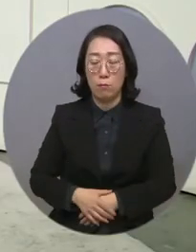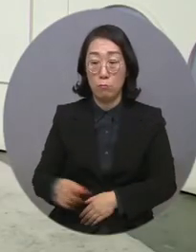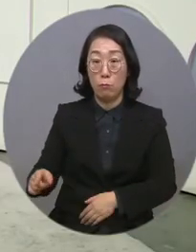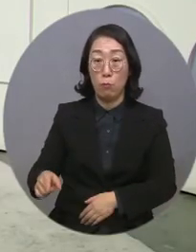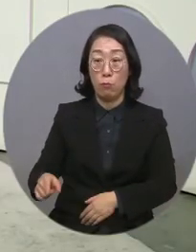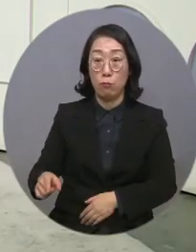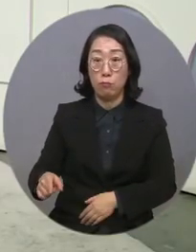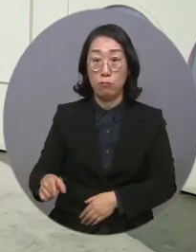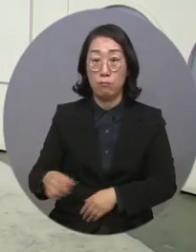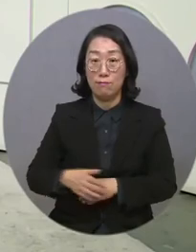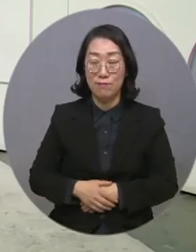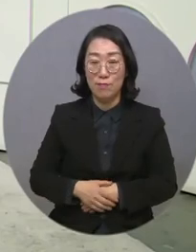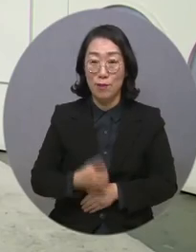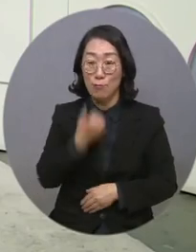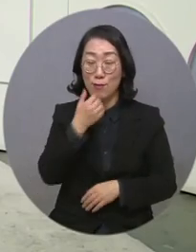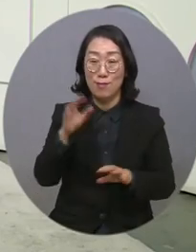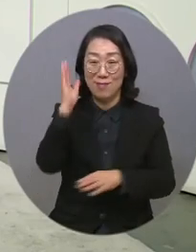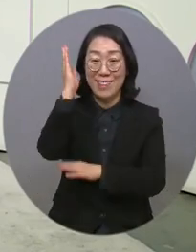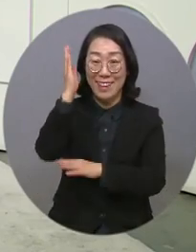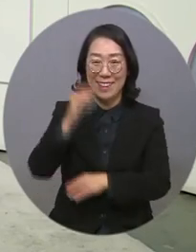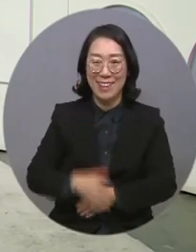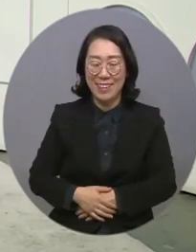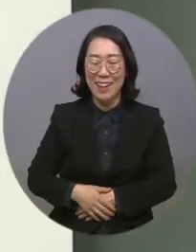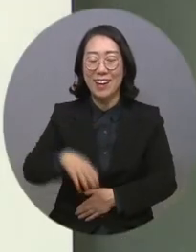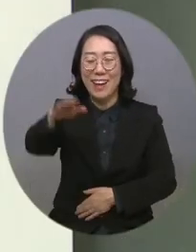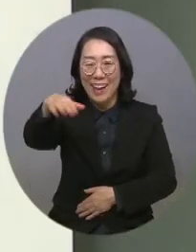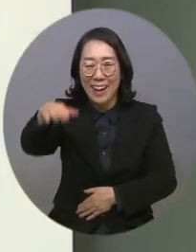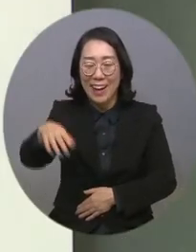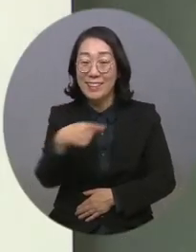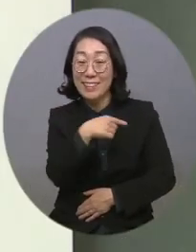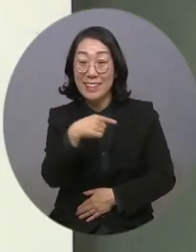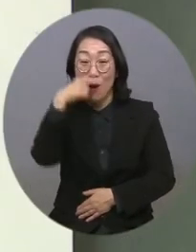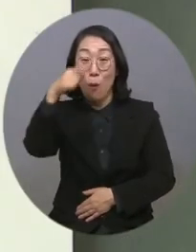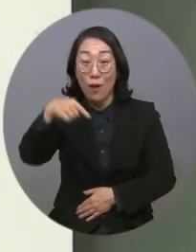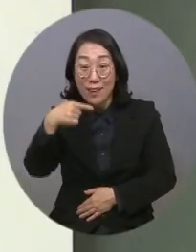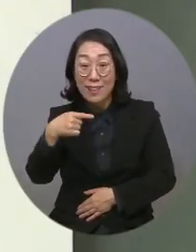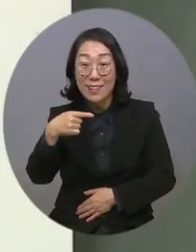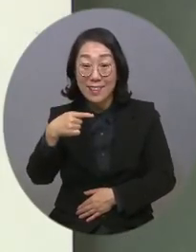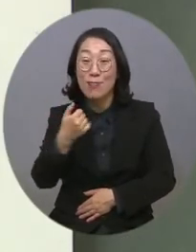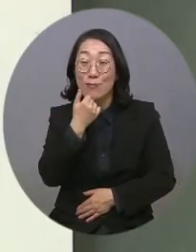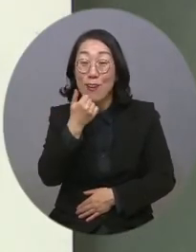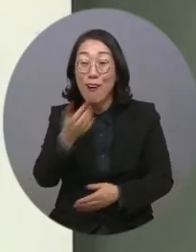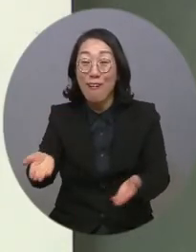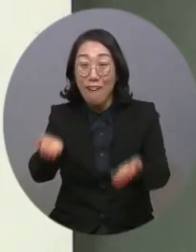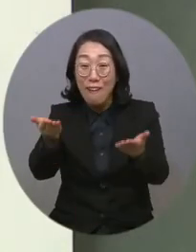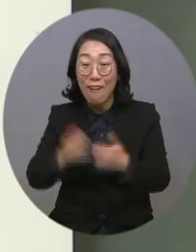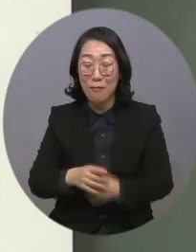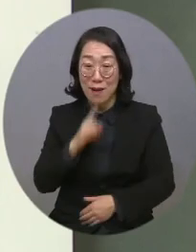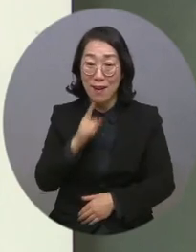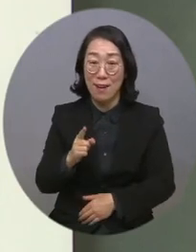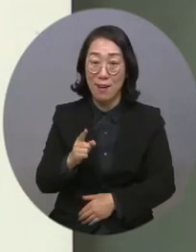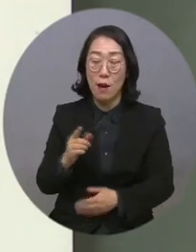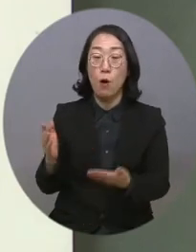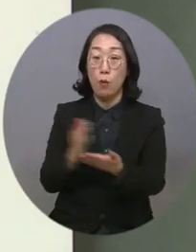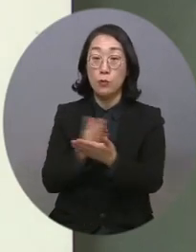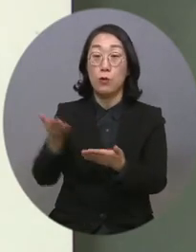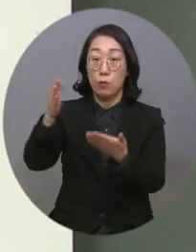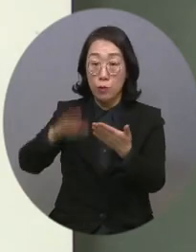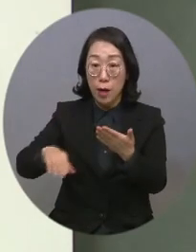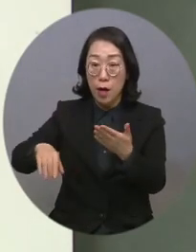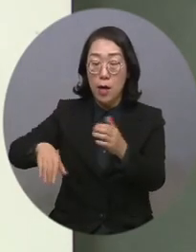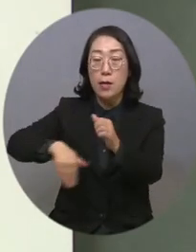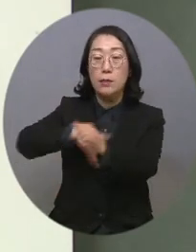코쿤 장군이 장군이 무슨 얘기를 했으니까 그런 얘기는 원문에 없단 말이야 말하자면. 그렇지만